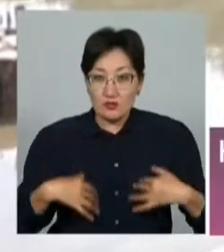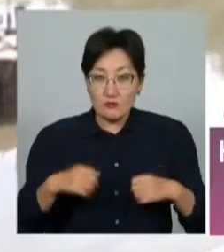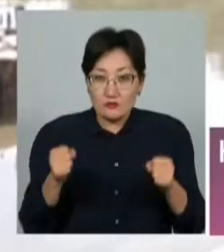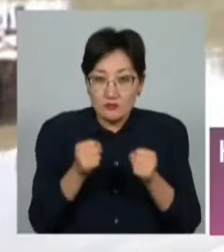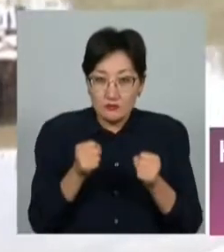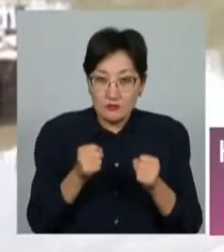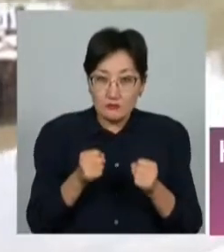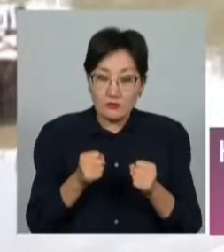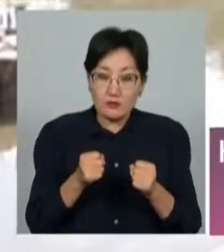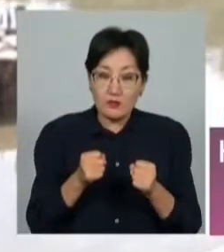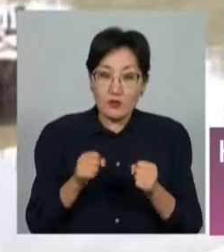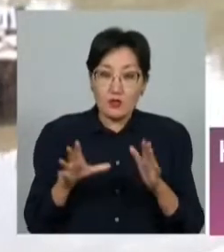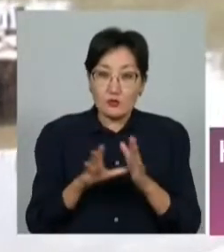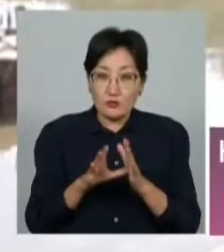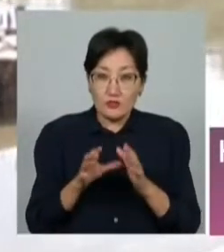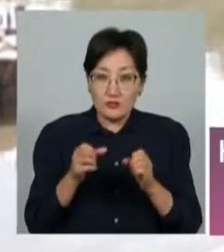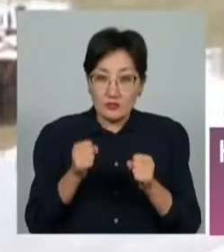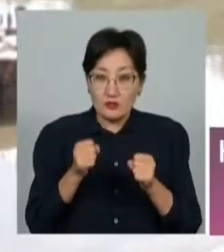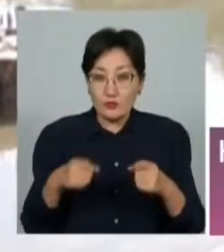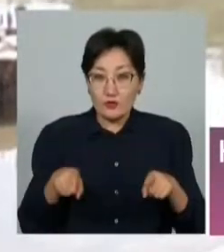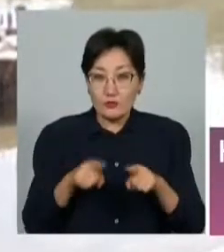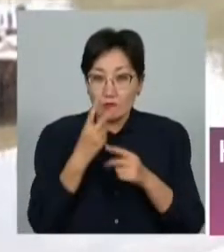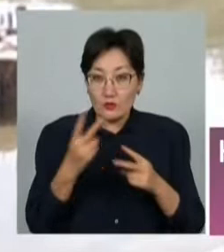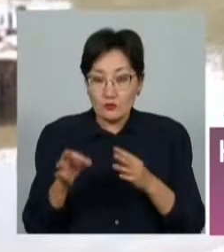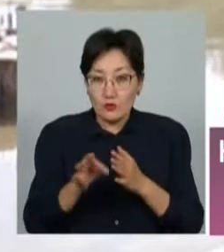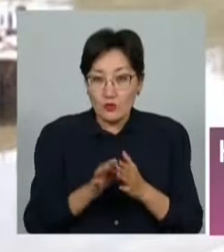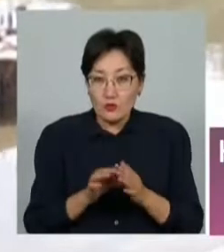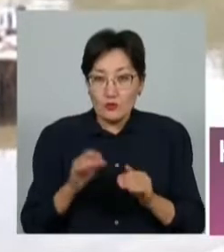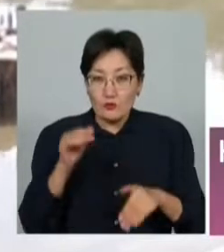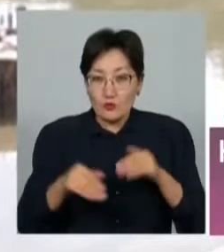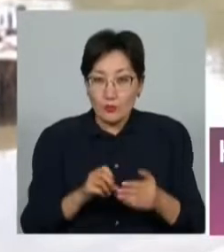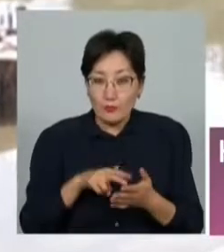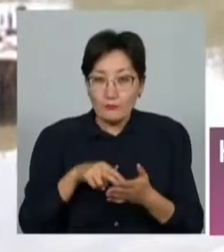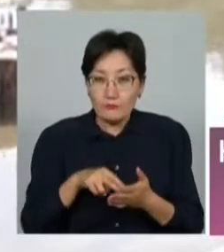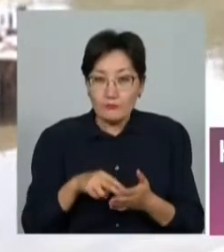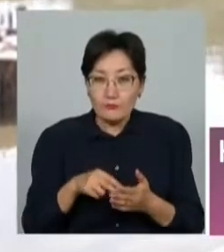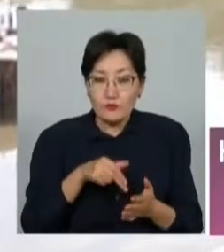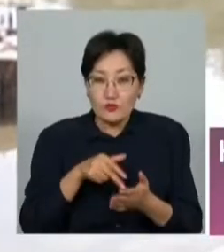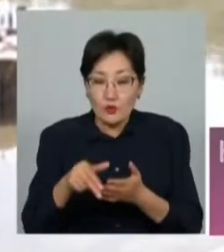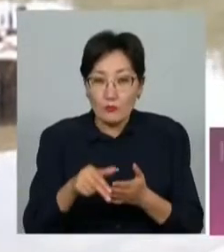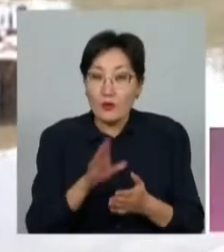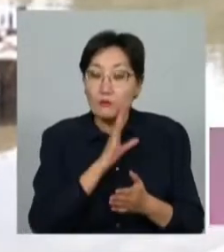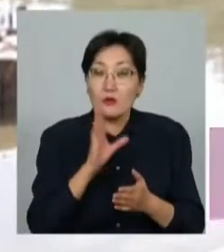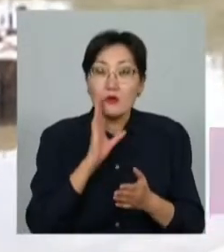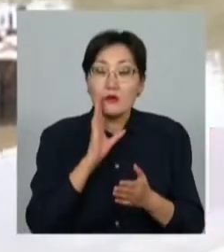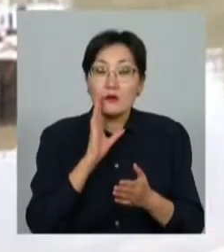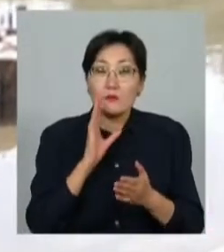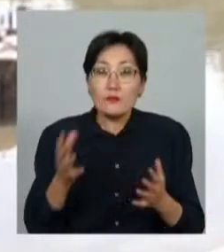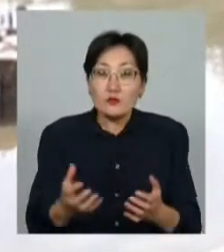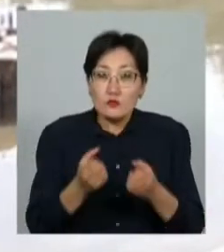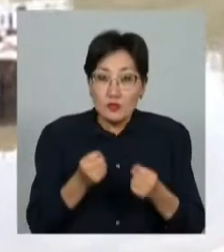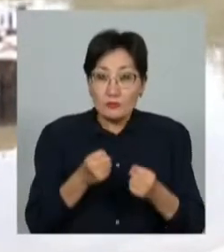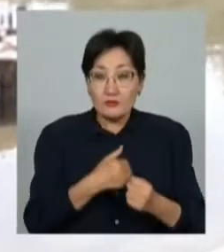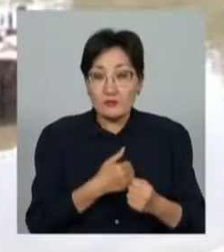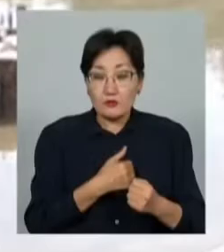тырсиды. Тоқ берген кезде ше. Соны көріп шошыдым, сразу суға секірдім. Жүгіріп барып енді мамасын станинде жатқан